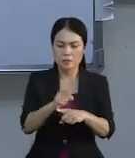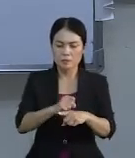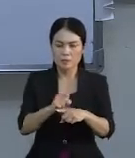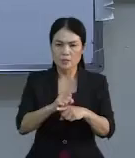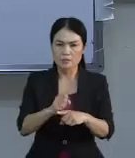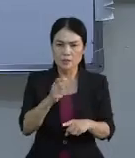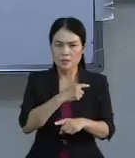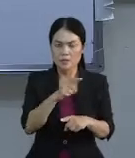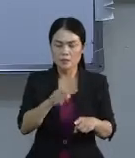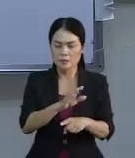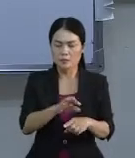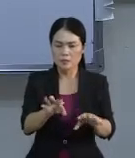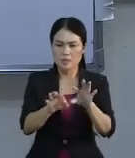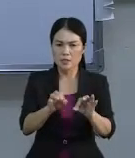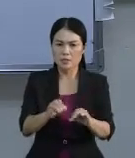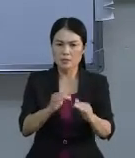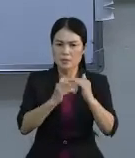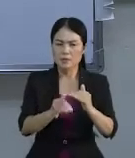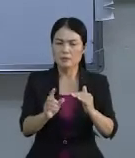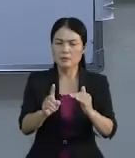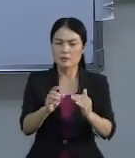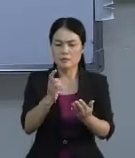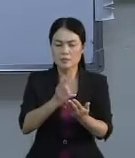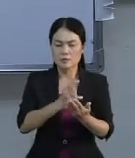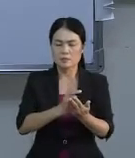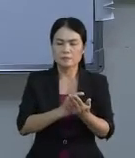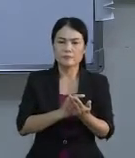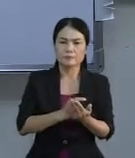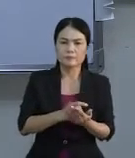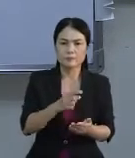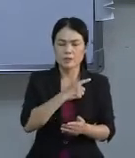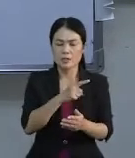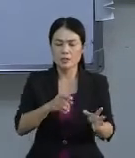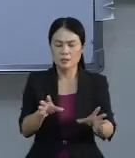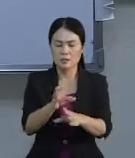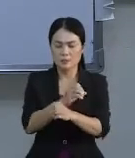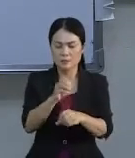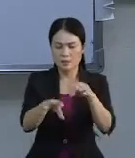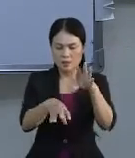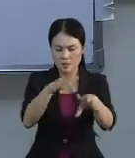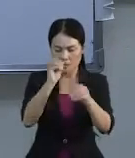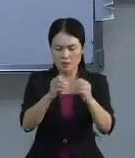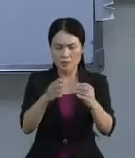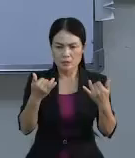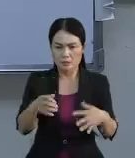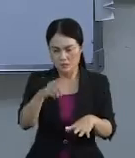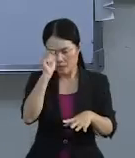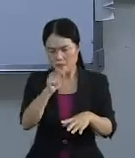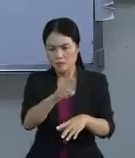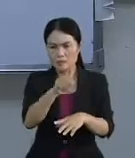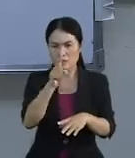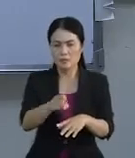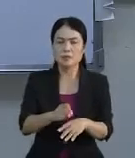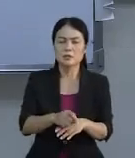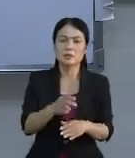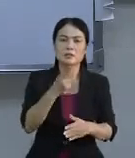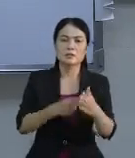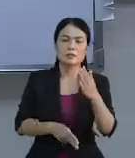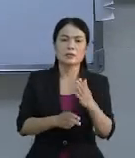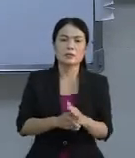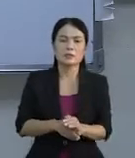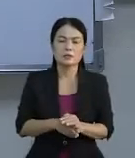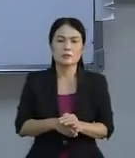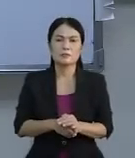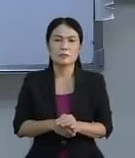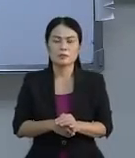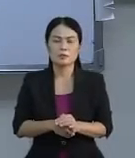ស់យើងបងអាចស្រង់បានកម្រិតណាហើយមេរៀននោះគឺយើងបានរៀនភាសាហើយសាច់រឿងហ្នឹងតើចាំមើលថាសាច់រឿងអ្វីតោះឥ